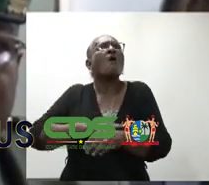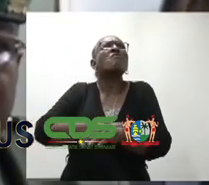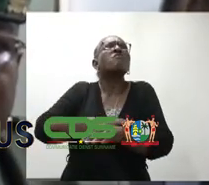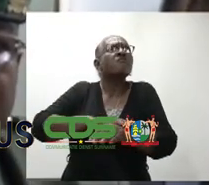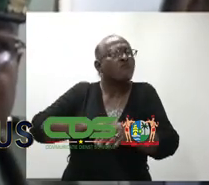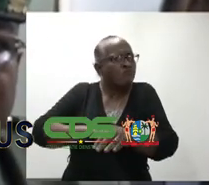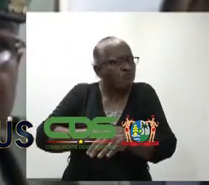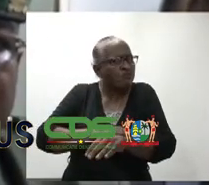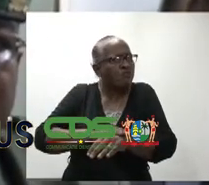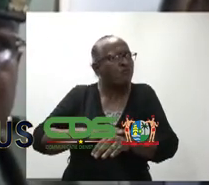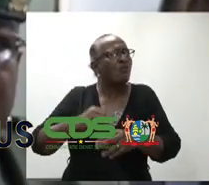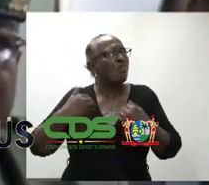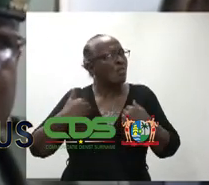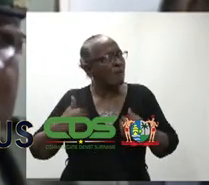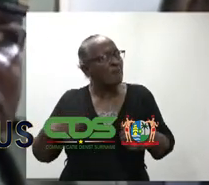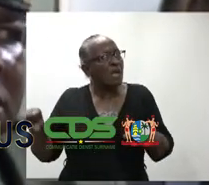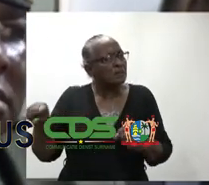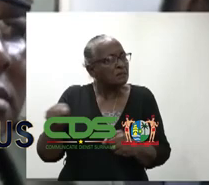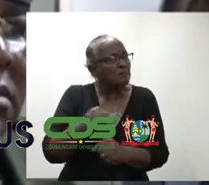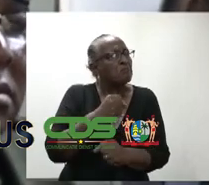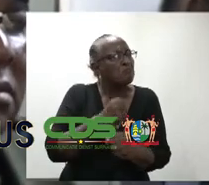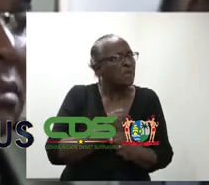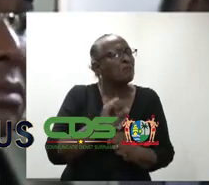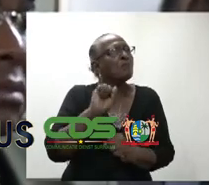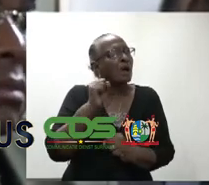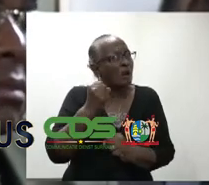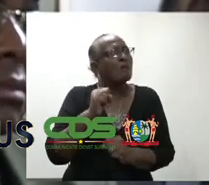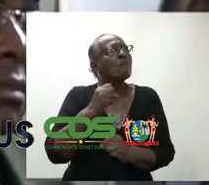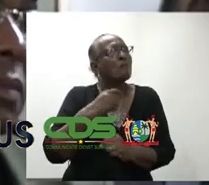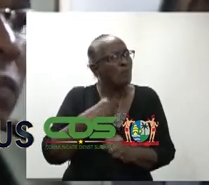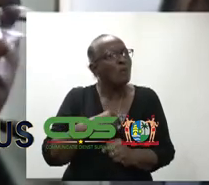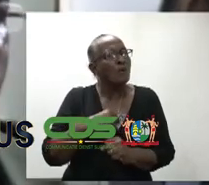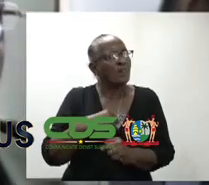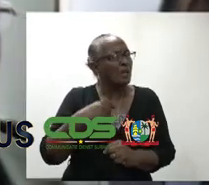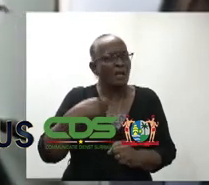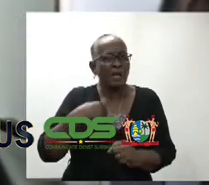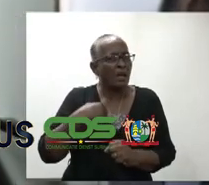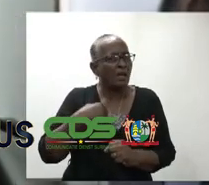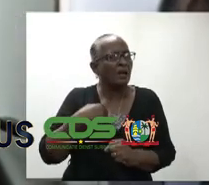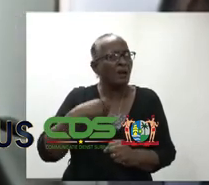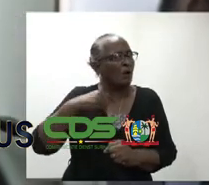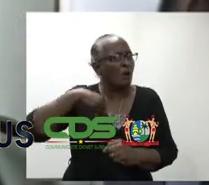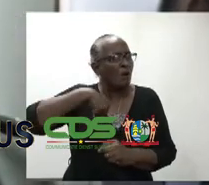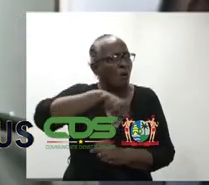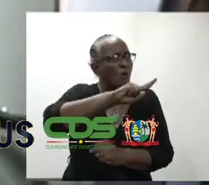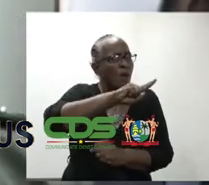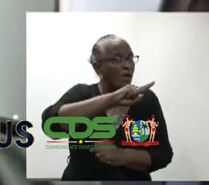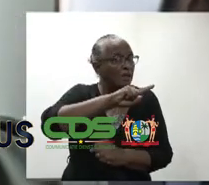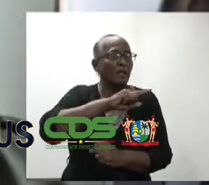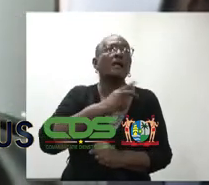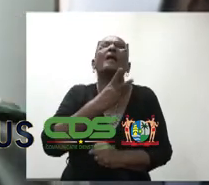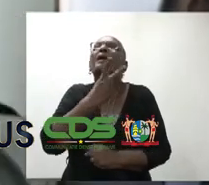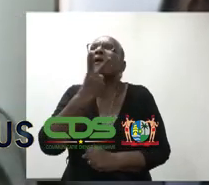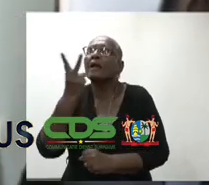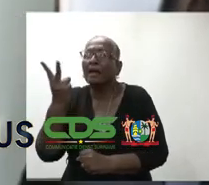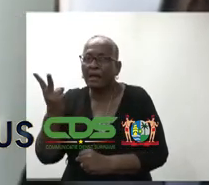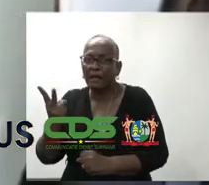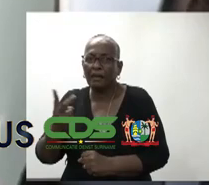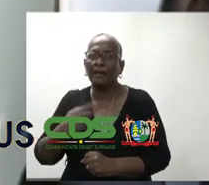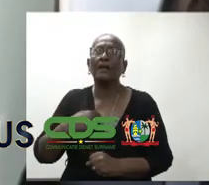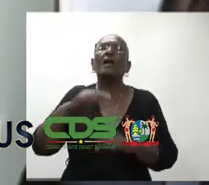wat mensen meemaken. En ik loop ook niet weg voor die pijn, die